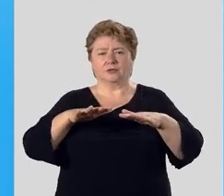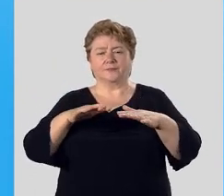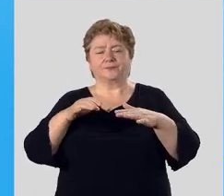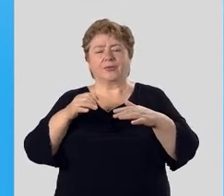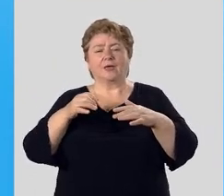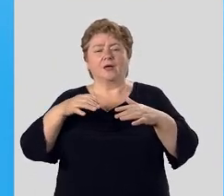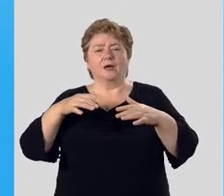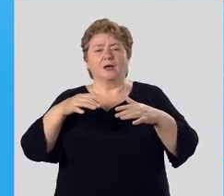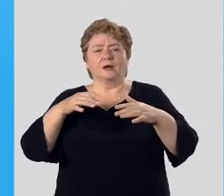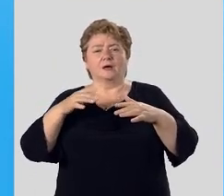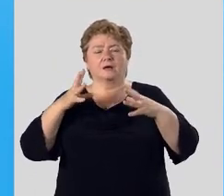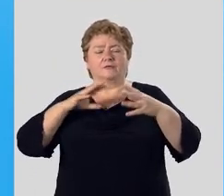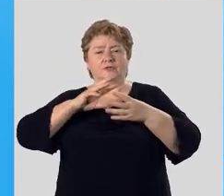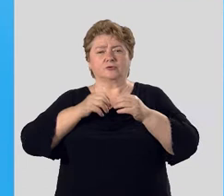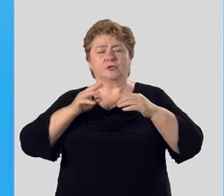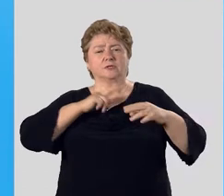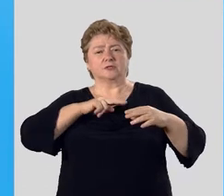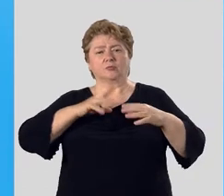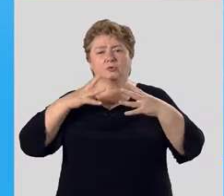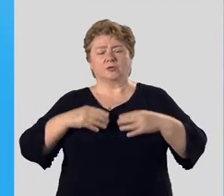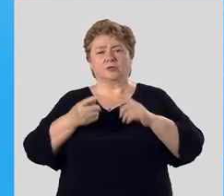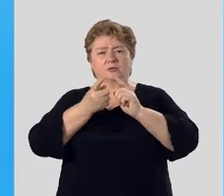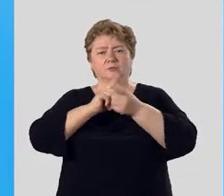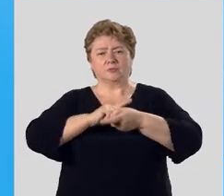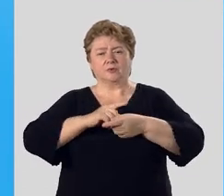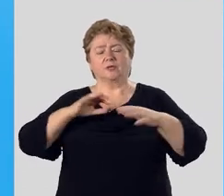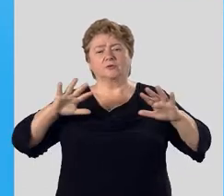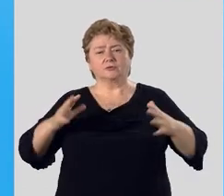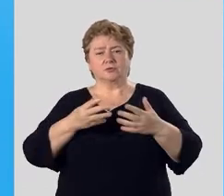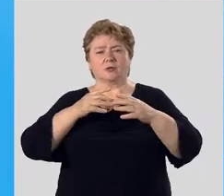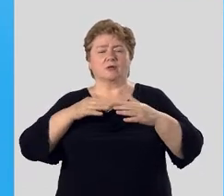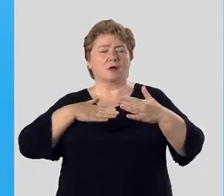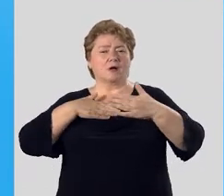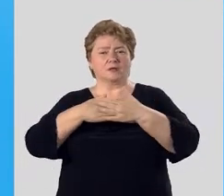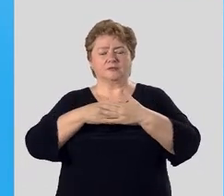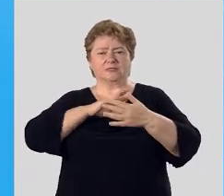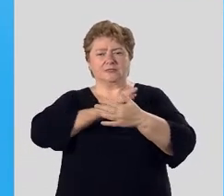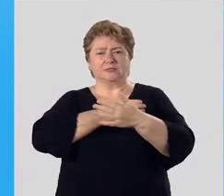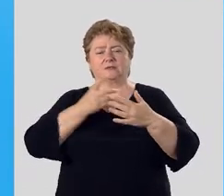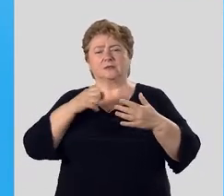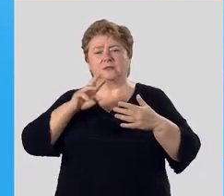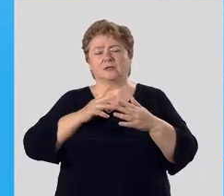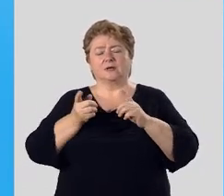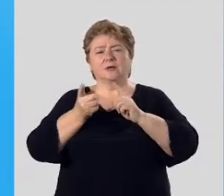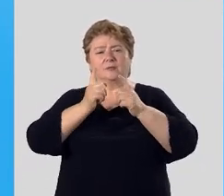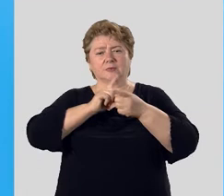В результате функции организма перестраиваются. Происходит мобилизация сил для